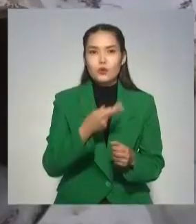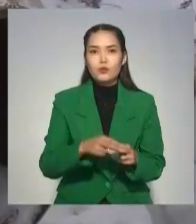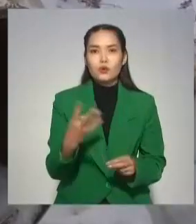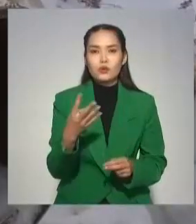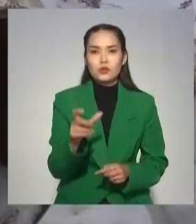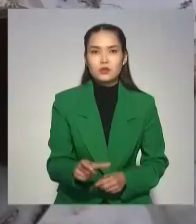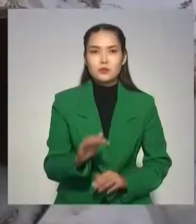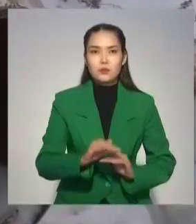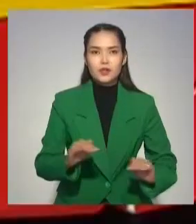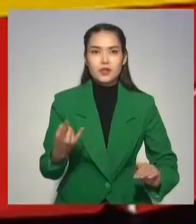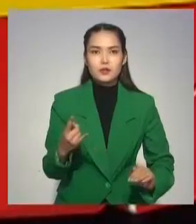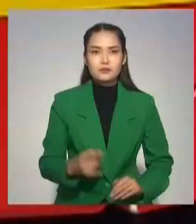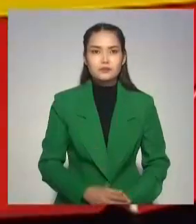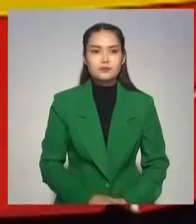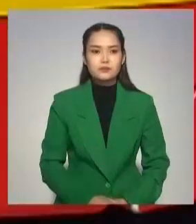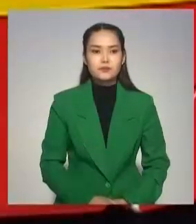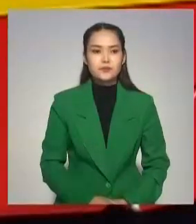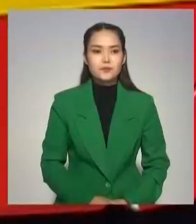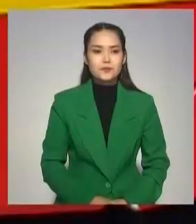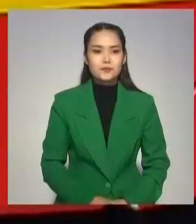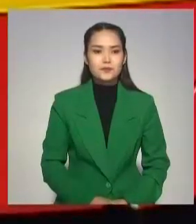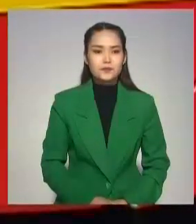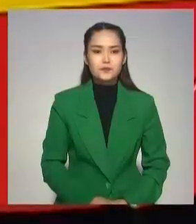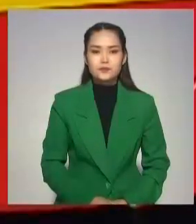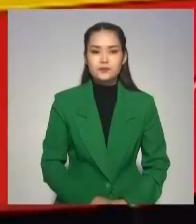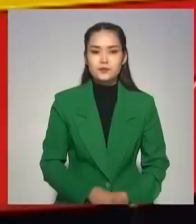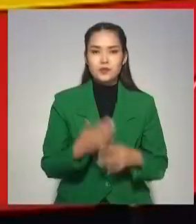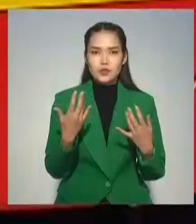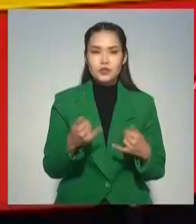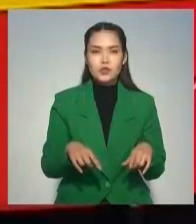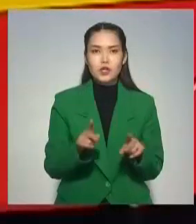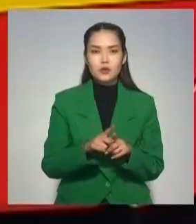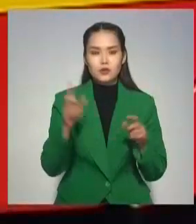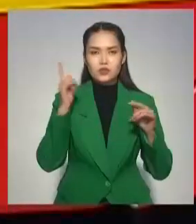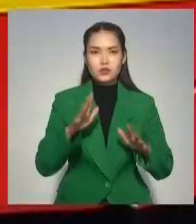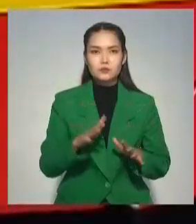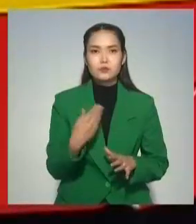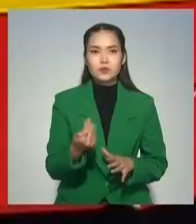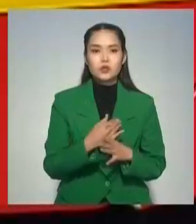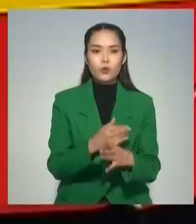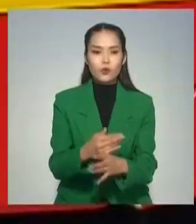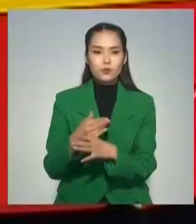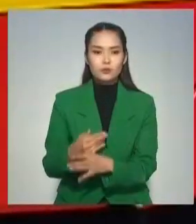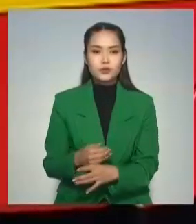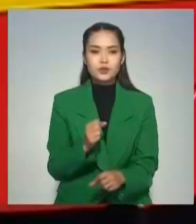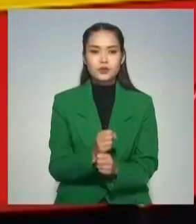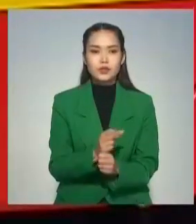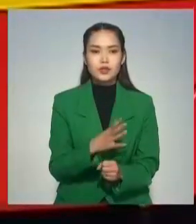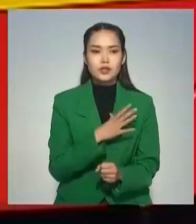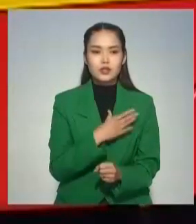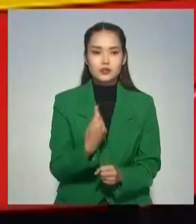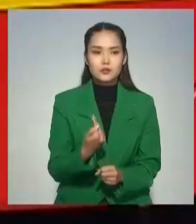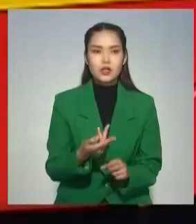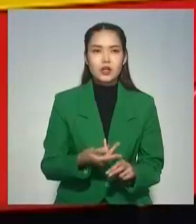бала. Өртті сөндіруге 12 қызметкер мен 3 техника жұмылдырылды. Өрт